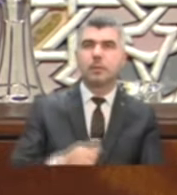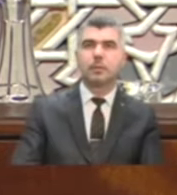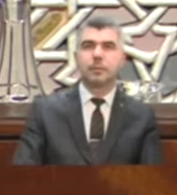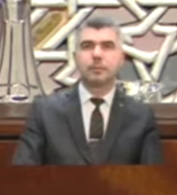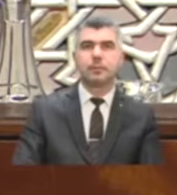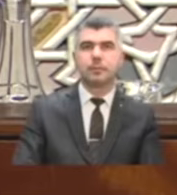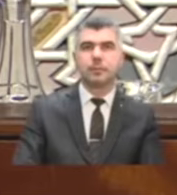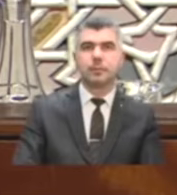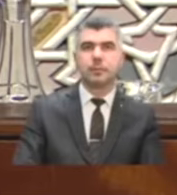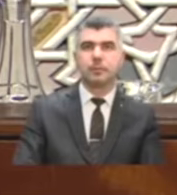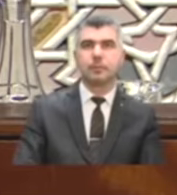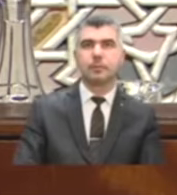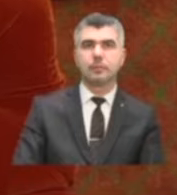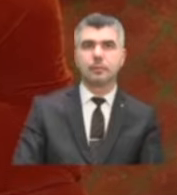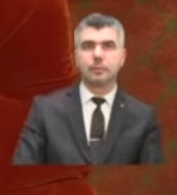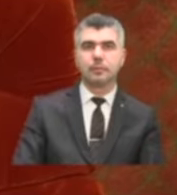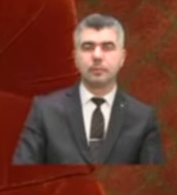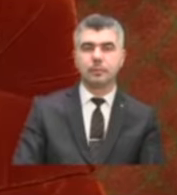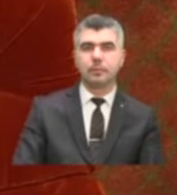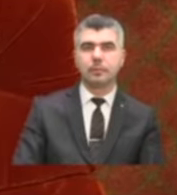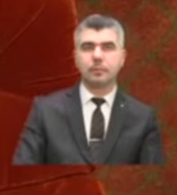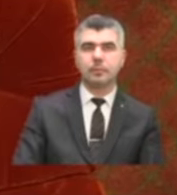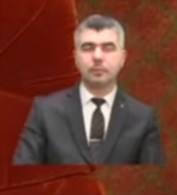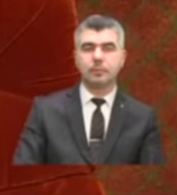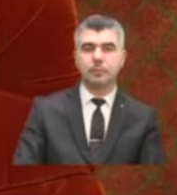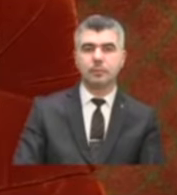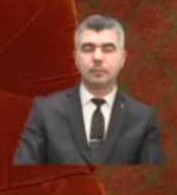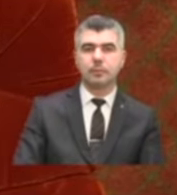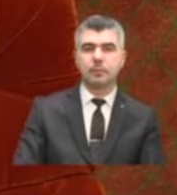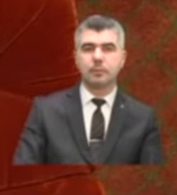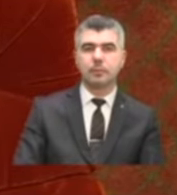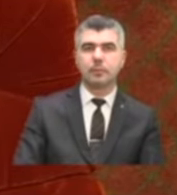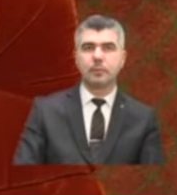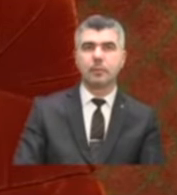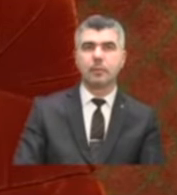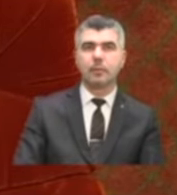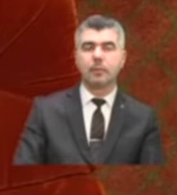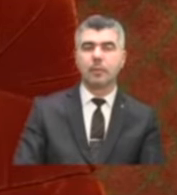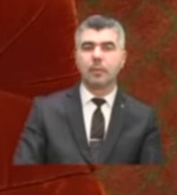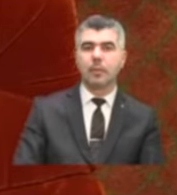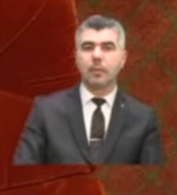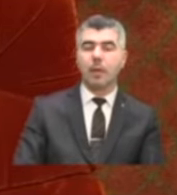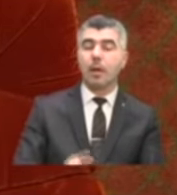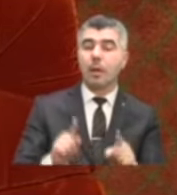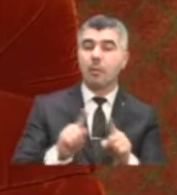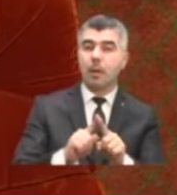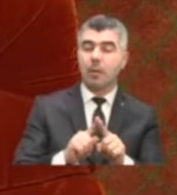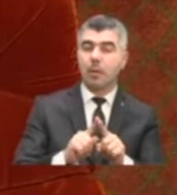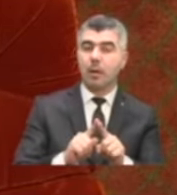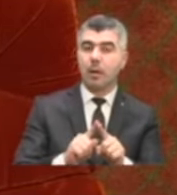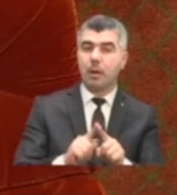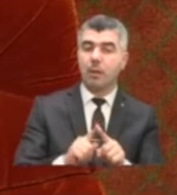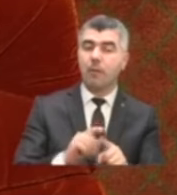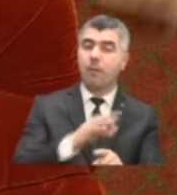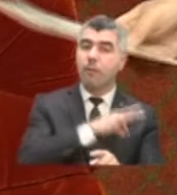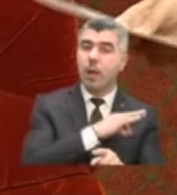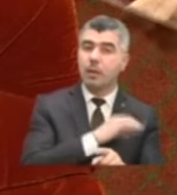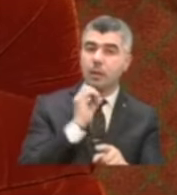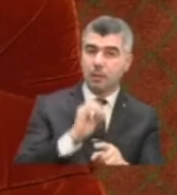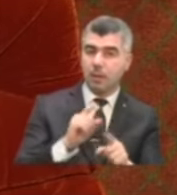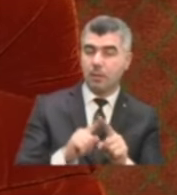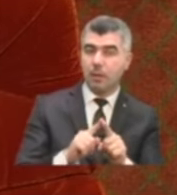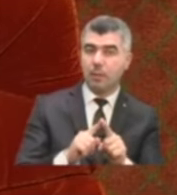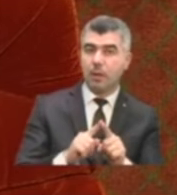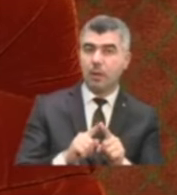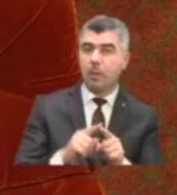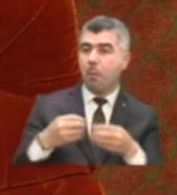واحد جوج ديال والله على حسابني، كان باقي عندي 8 ديال الثواني. استيفاء المواد المكرره اللي خصوصا اللي